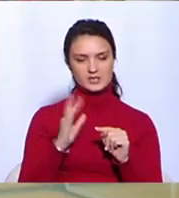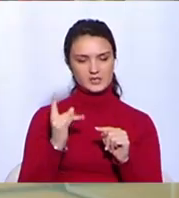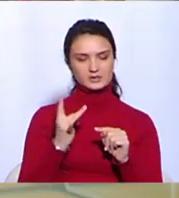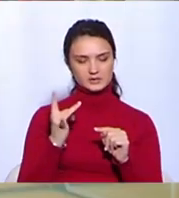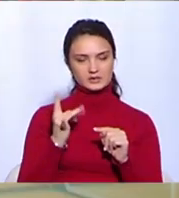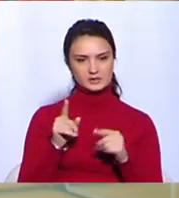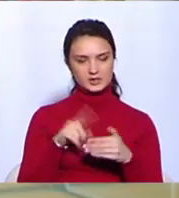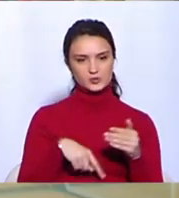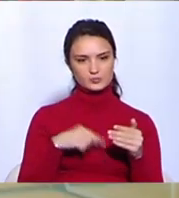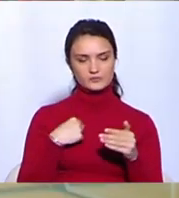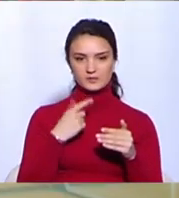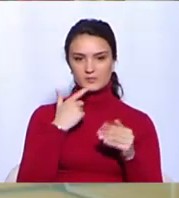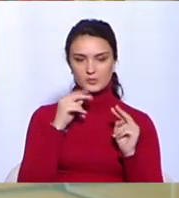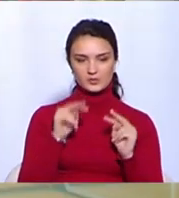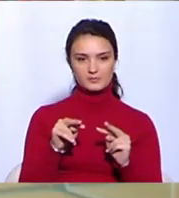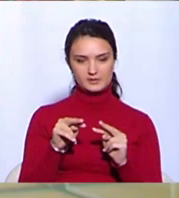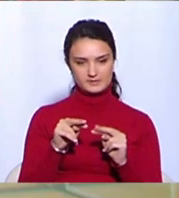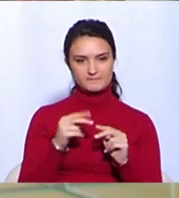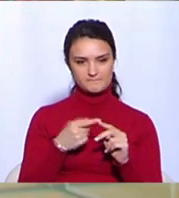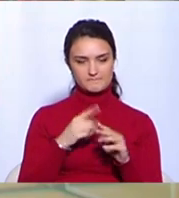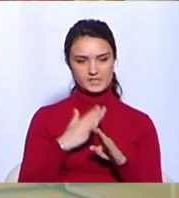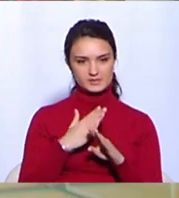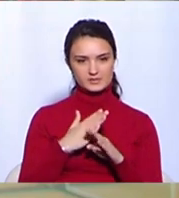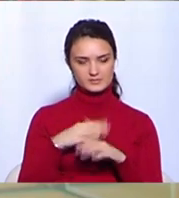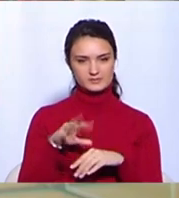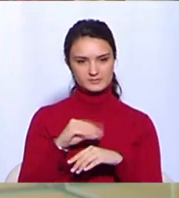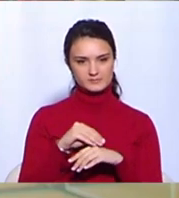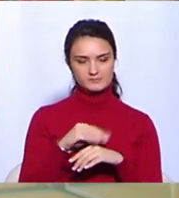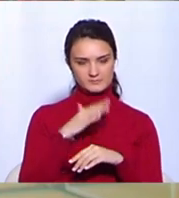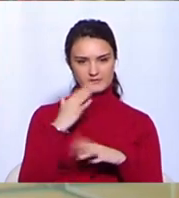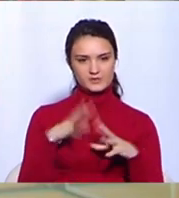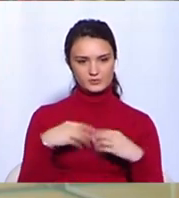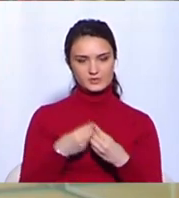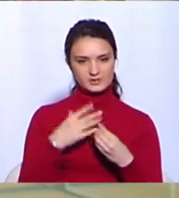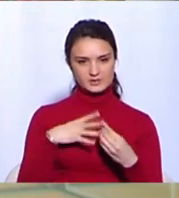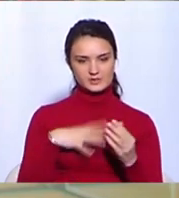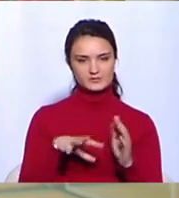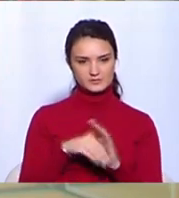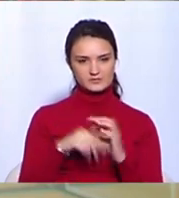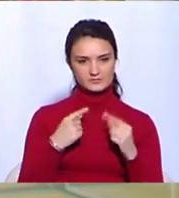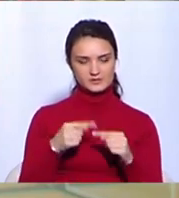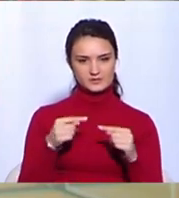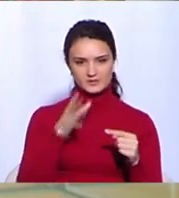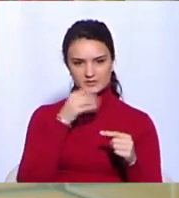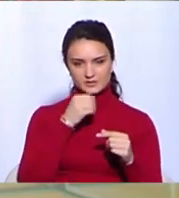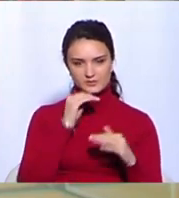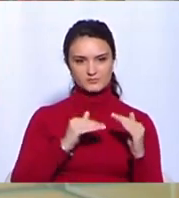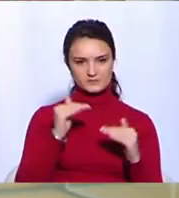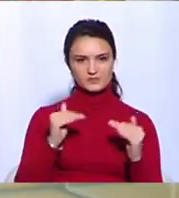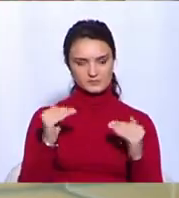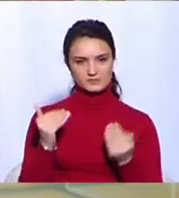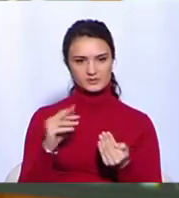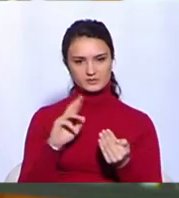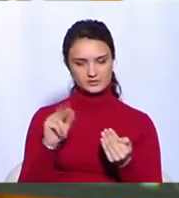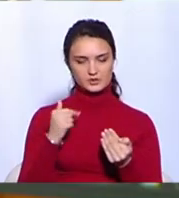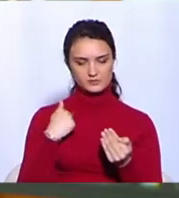არაერთხელ დარწმუნდით, ჩვენი მაყურებელი არის მრავალი ოჯახი საქართველოში, სხვადასხვა ასაკობრივი ჯგუფიდან